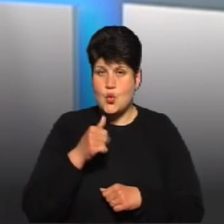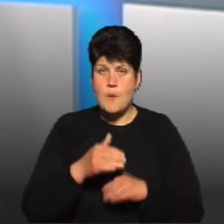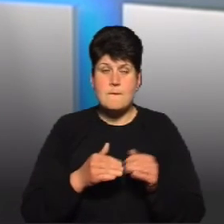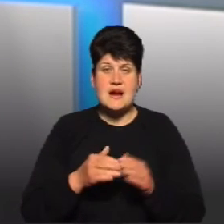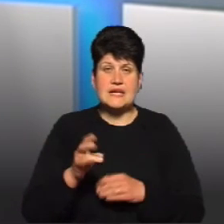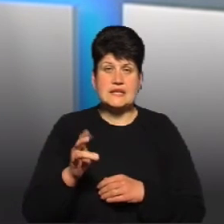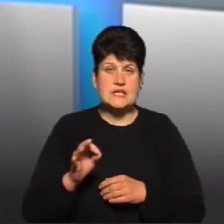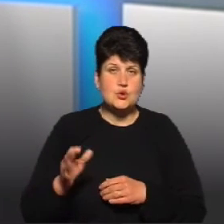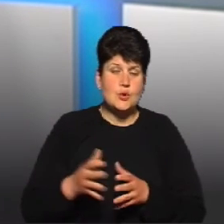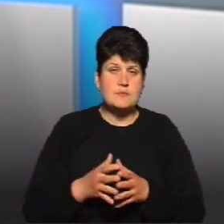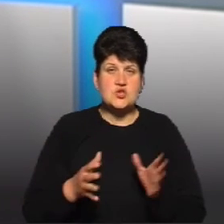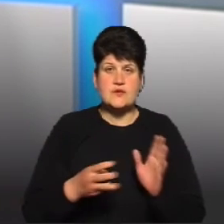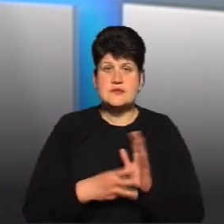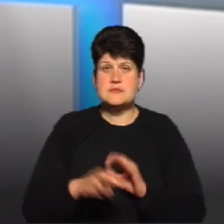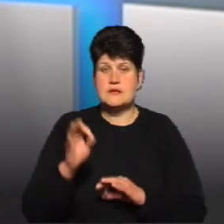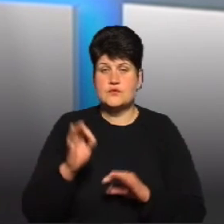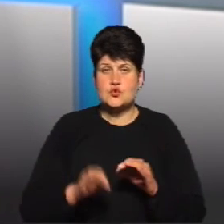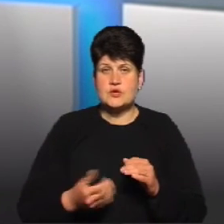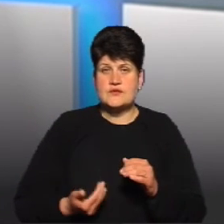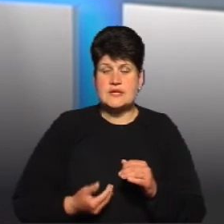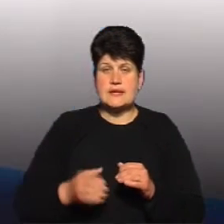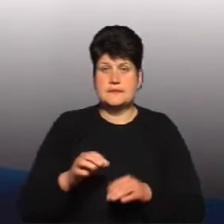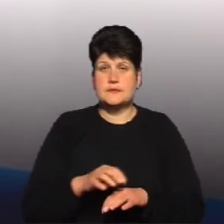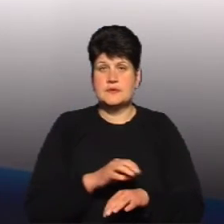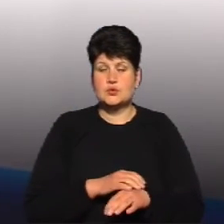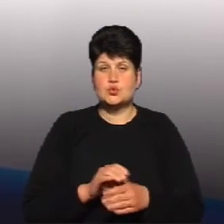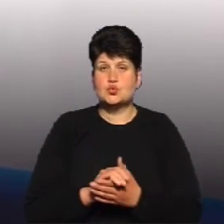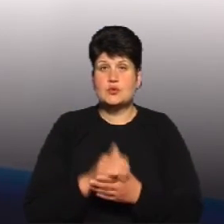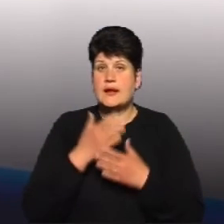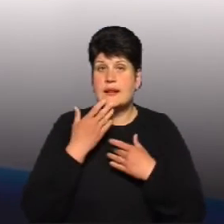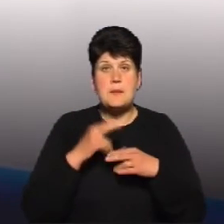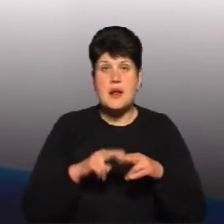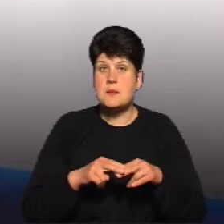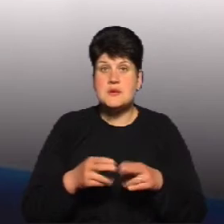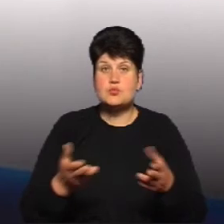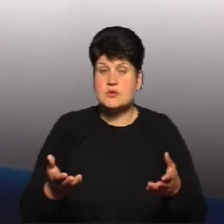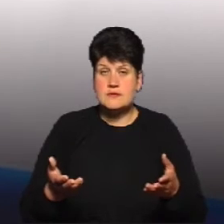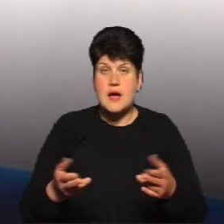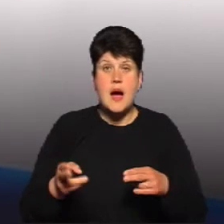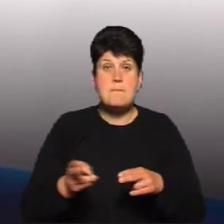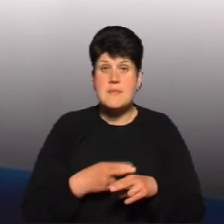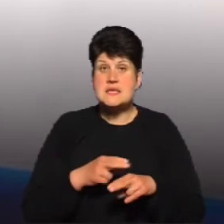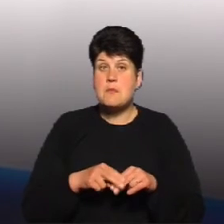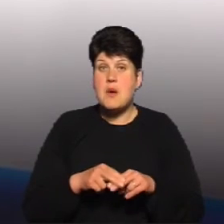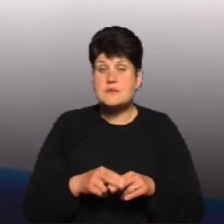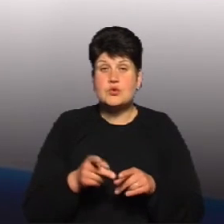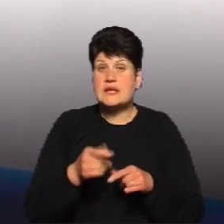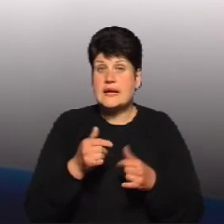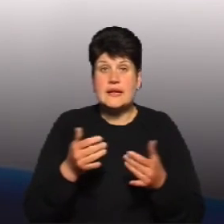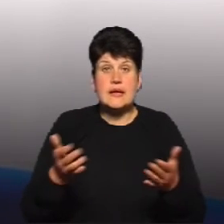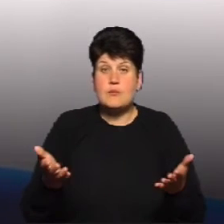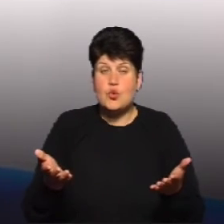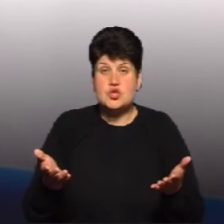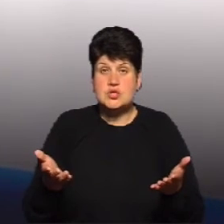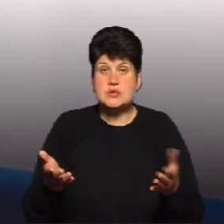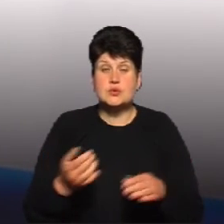як 80% жителів Радянського Союзу не мали паспортів. Відповідно, без паспорта ти не можеш здійснити